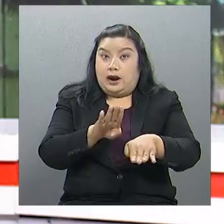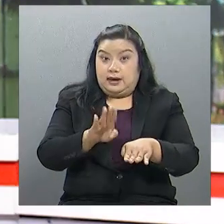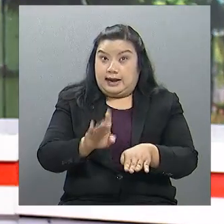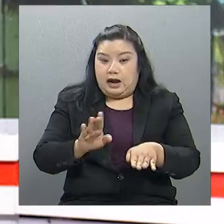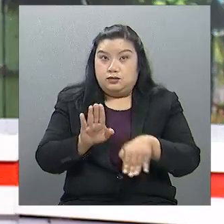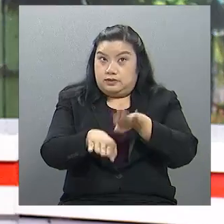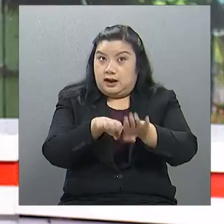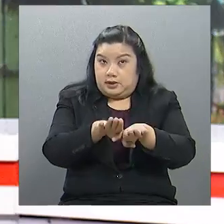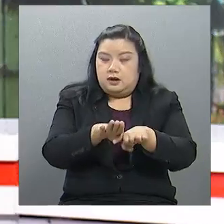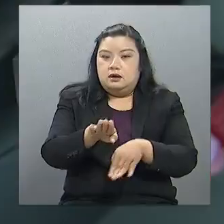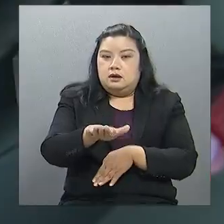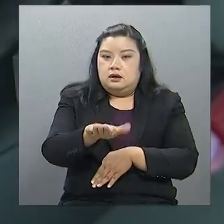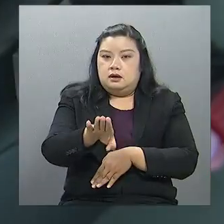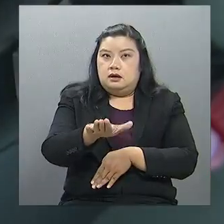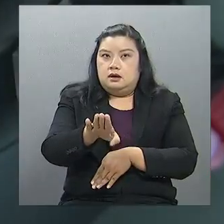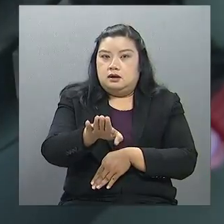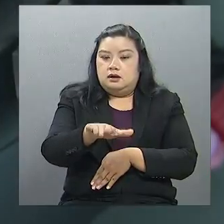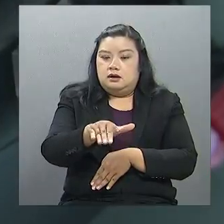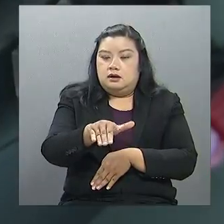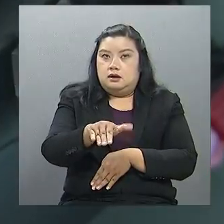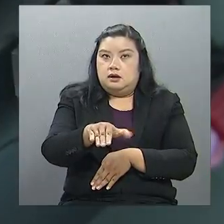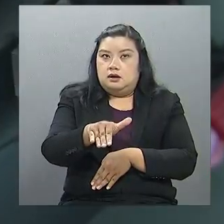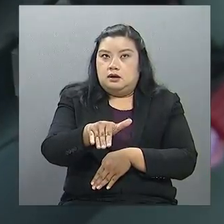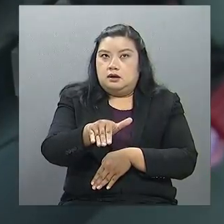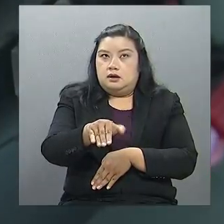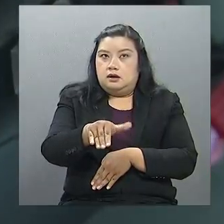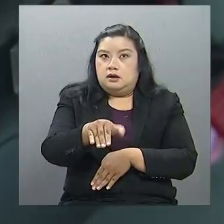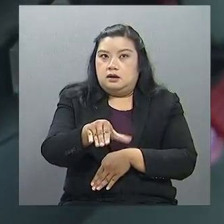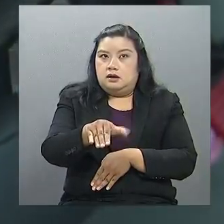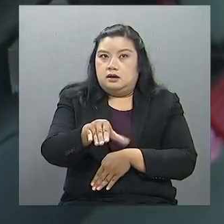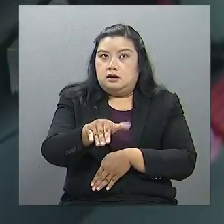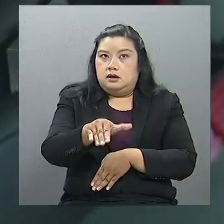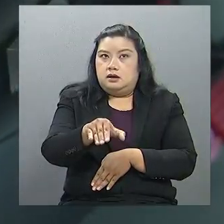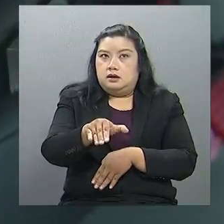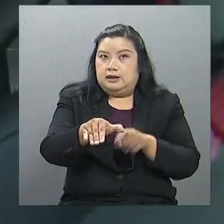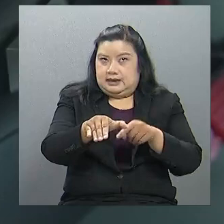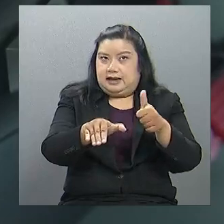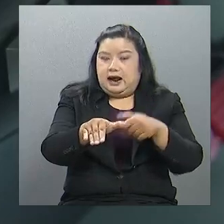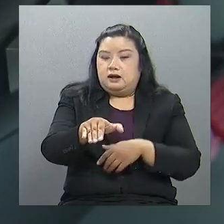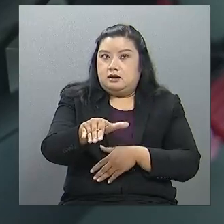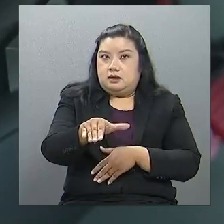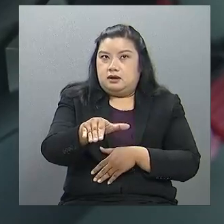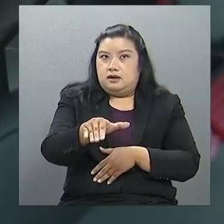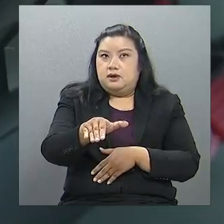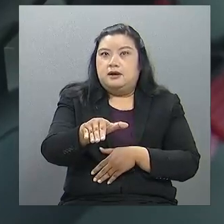หาวั